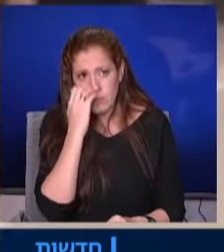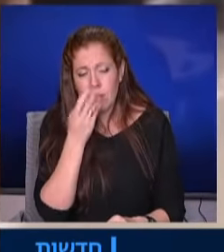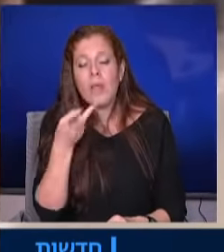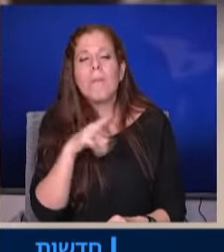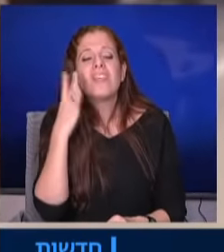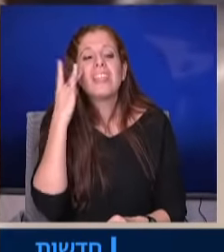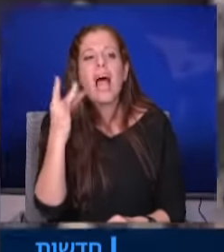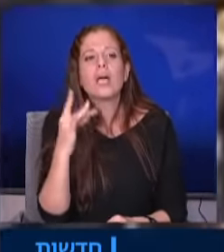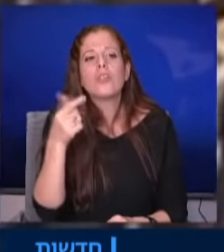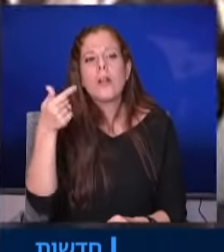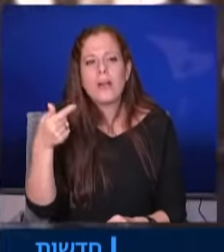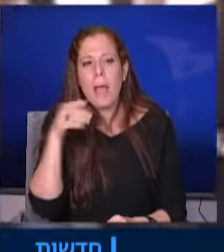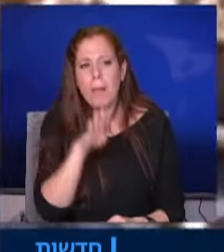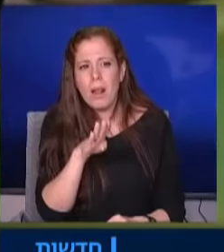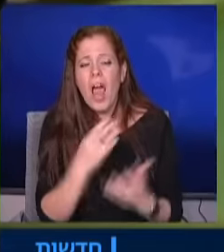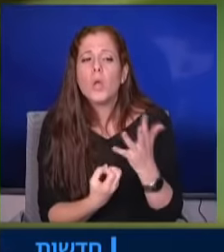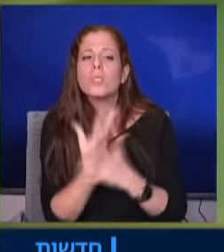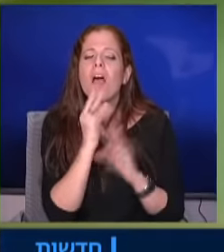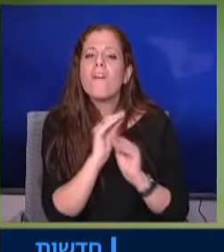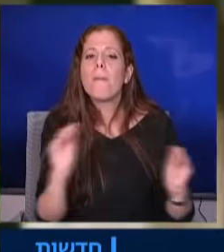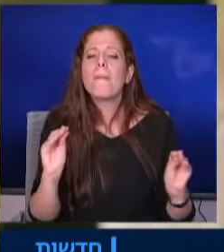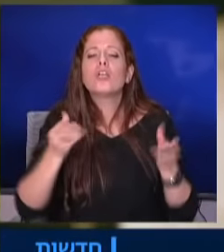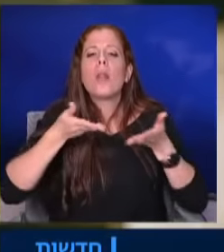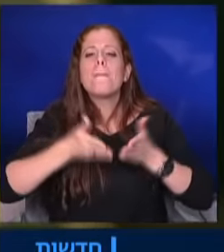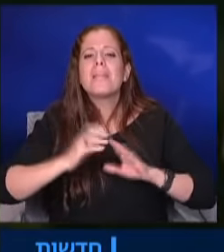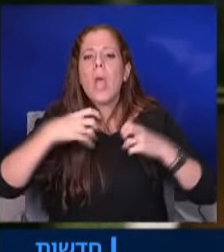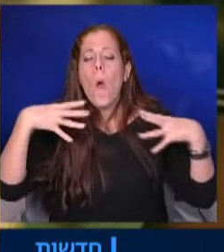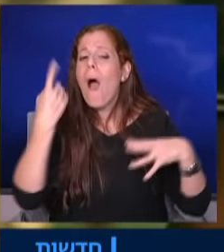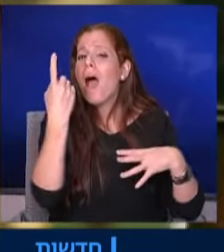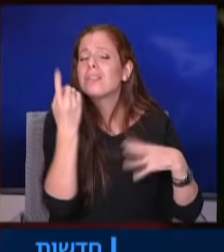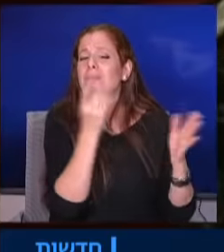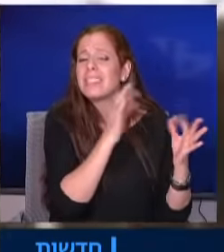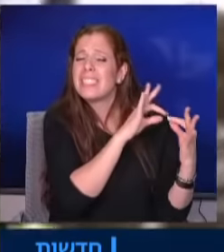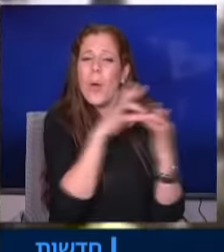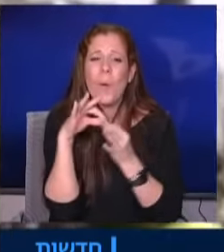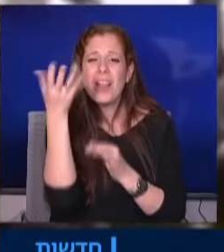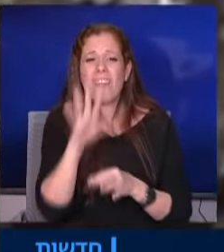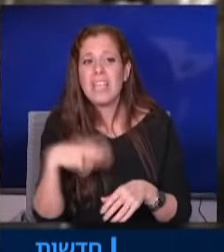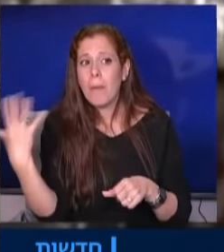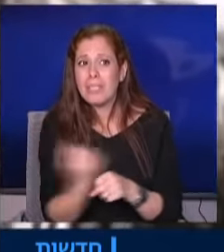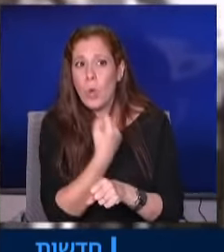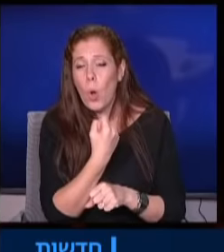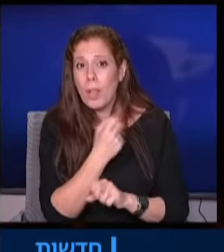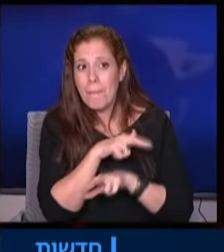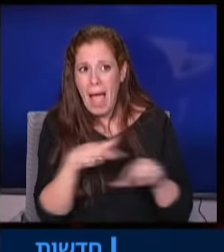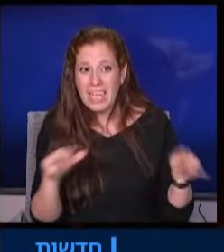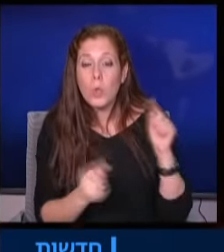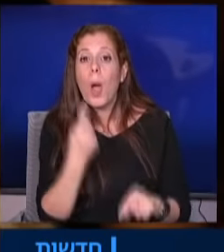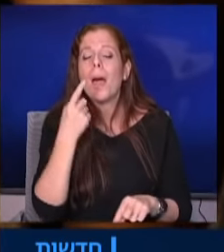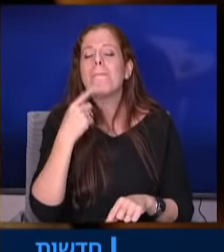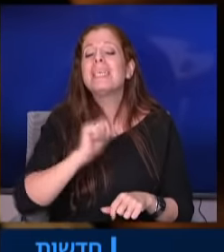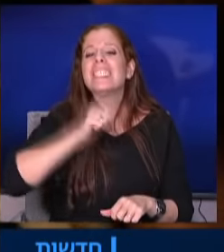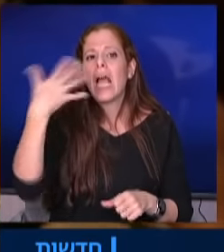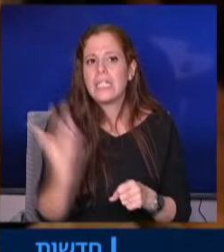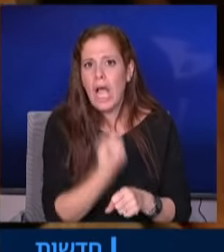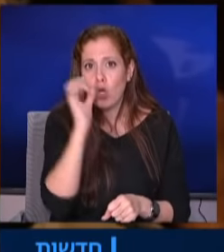גיא בלילה, היוצר והבמאי של בני אור, אחת מסדרות הטלוויזיה המצליחות בארץ, קורה דווקא בשיא הצלחתו, בזמן שהוא כותב